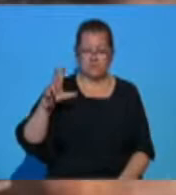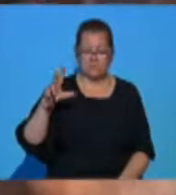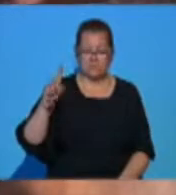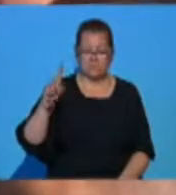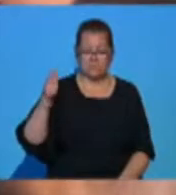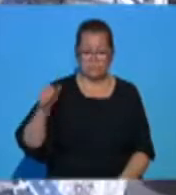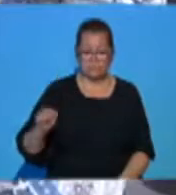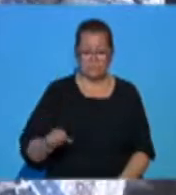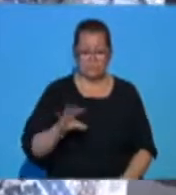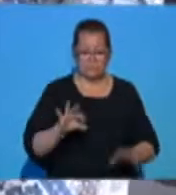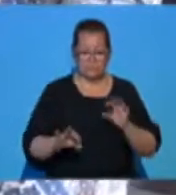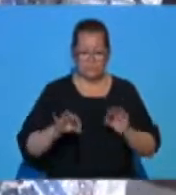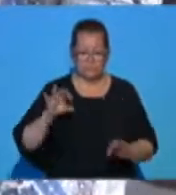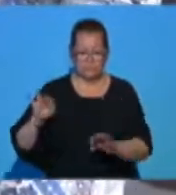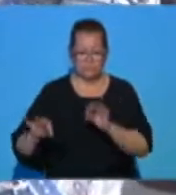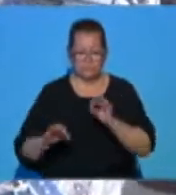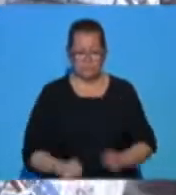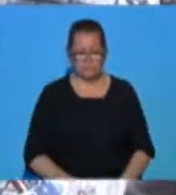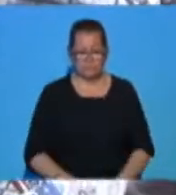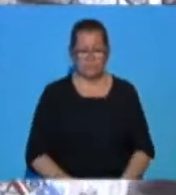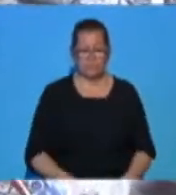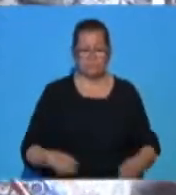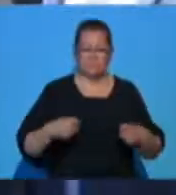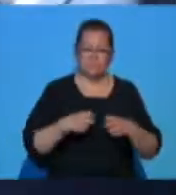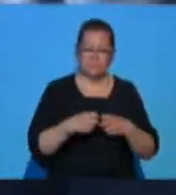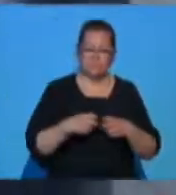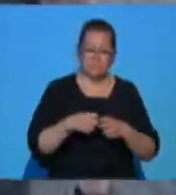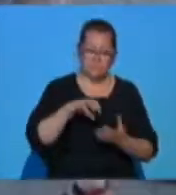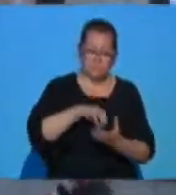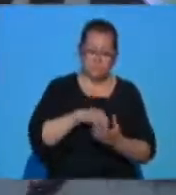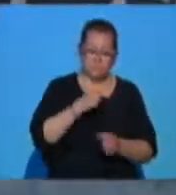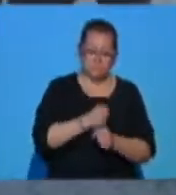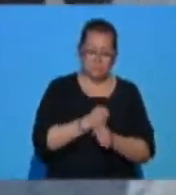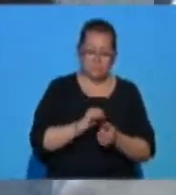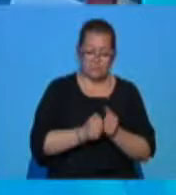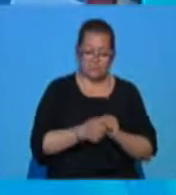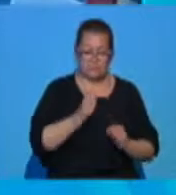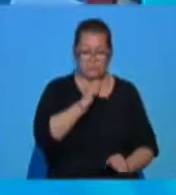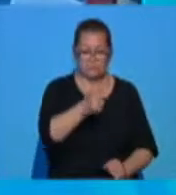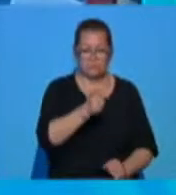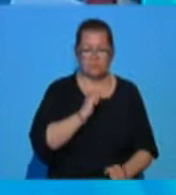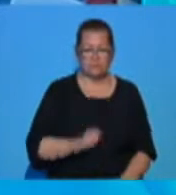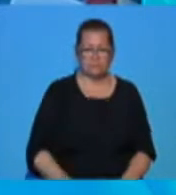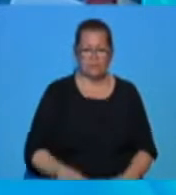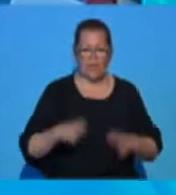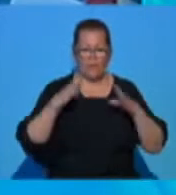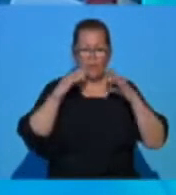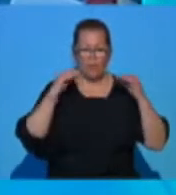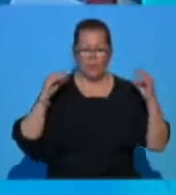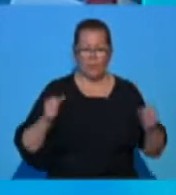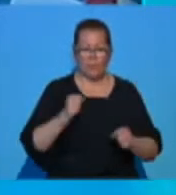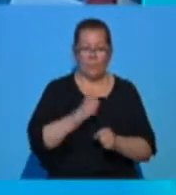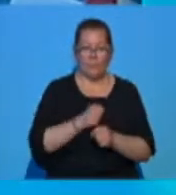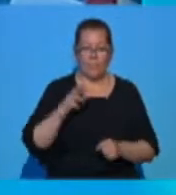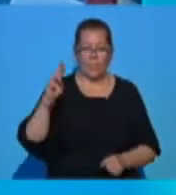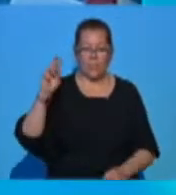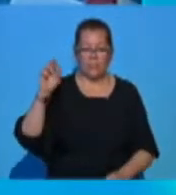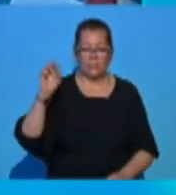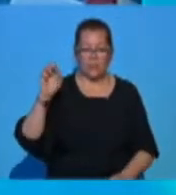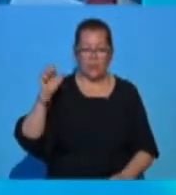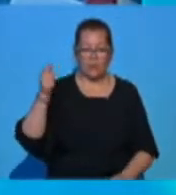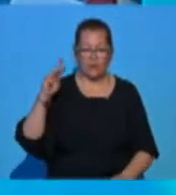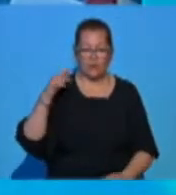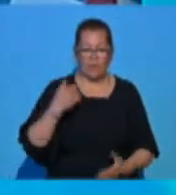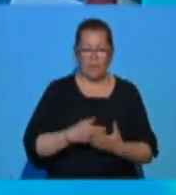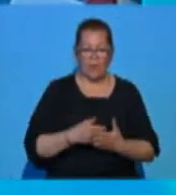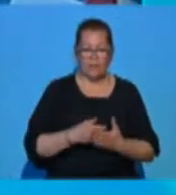316 persoane au fost selectate în vederea probei practice sau susținerii interviului. Sute de foști angajați ai Regiei Autonome